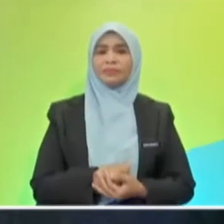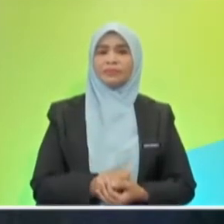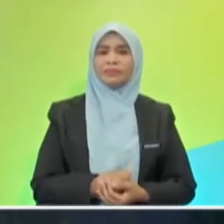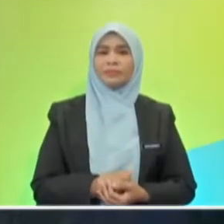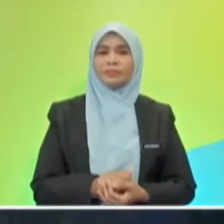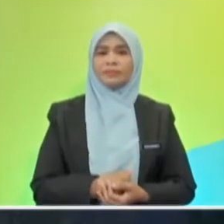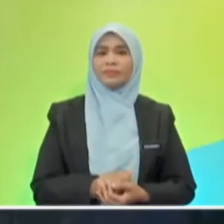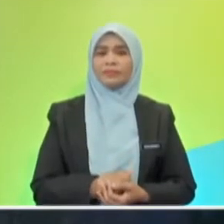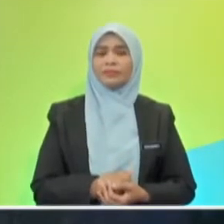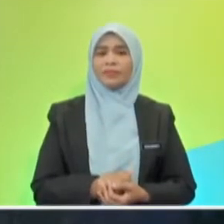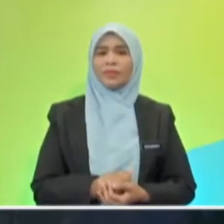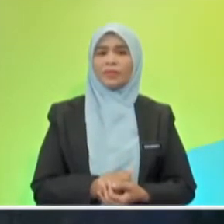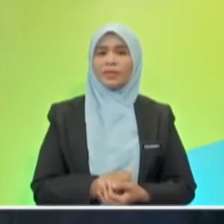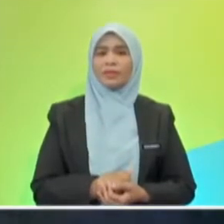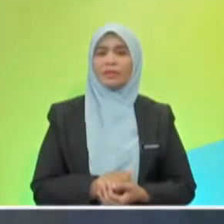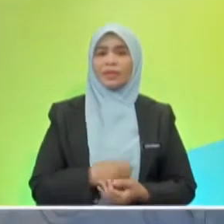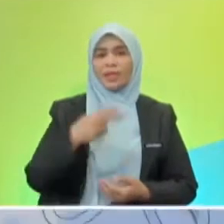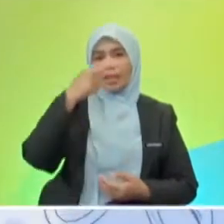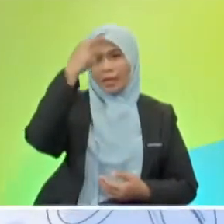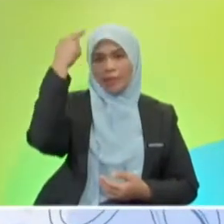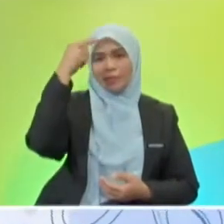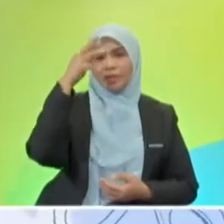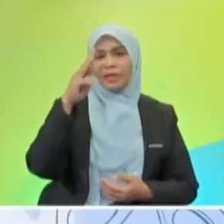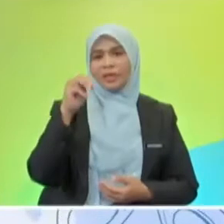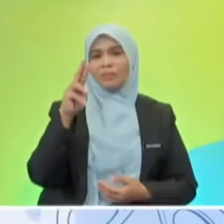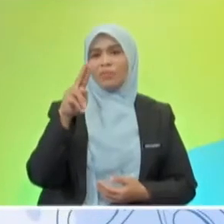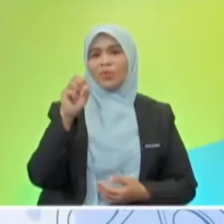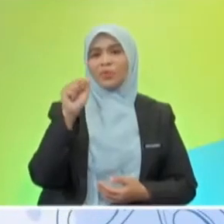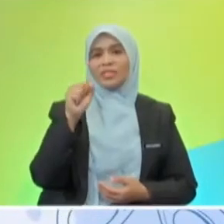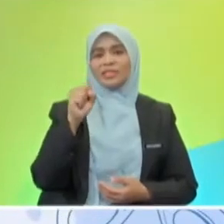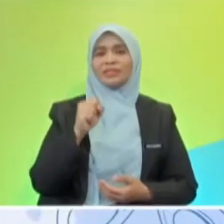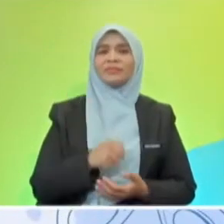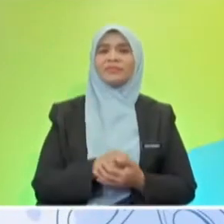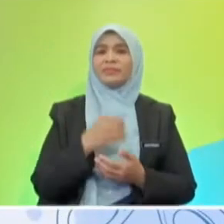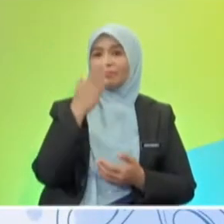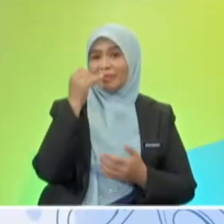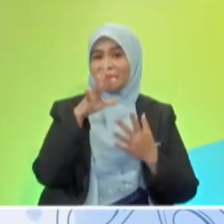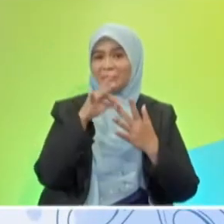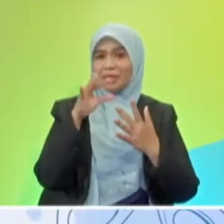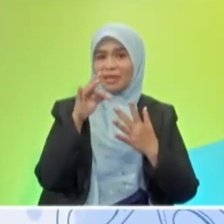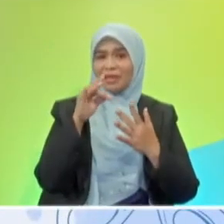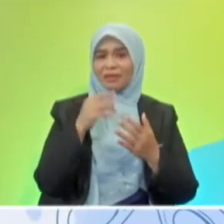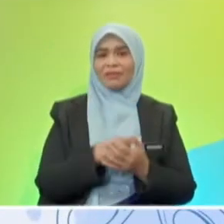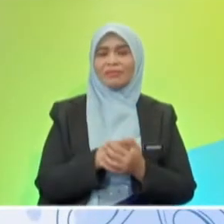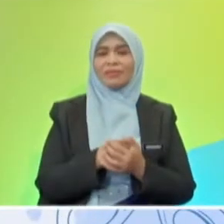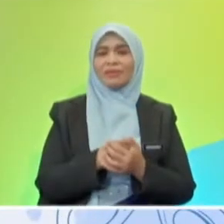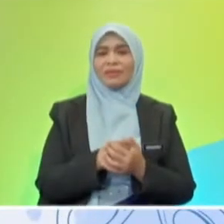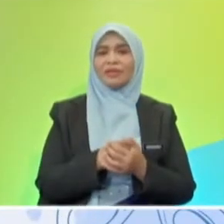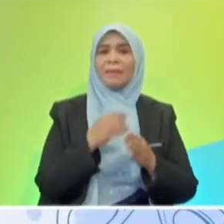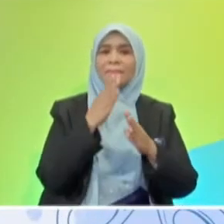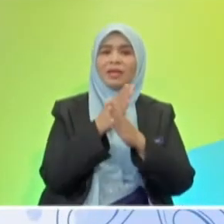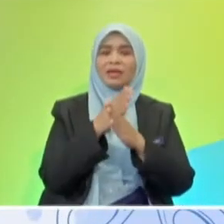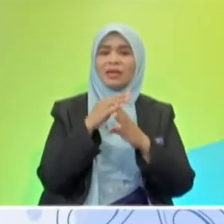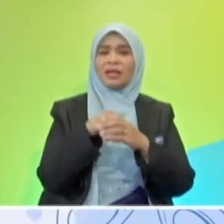a specific WC Pilihlah Nabi Musa dan nabi menjeda Oke kenapa bikin Nabi Musa Dalam